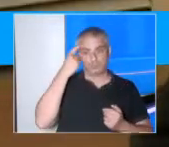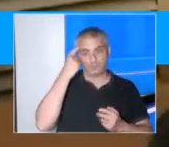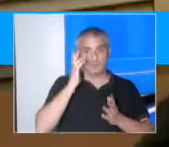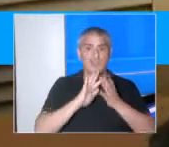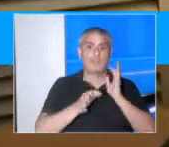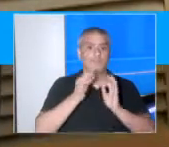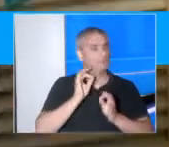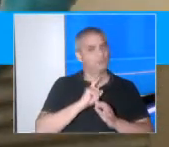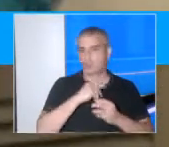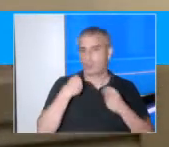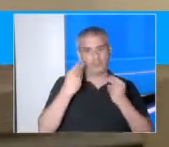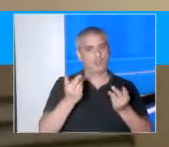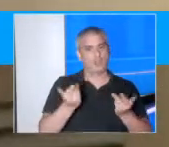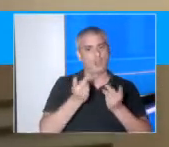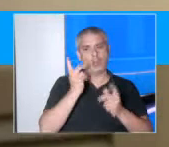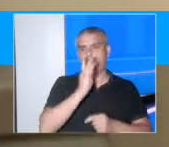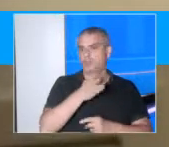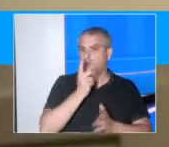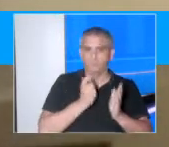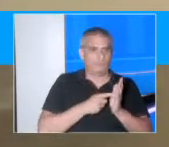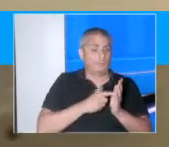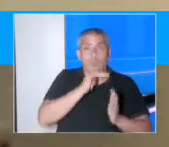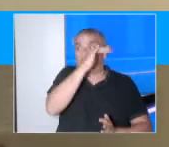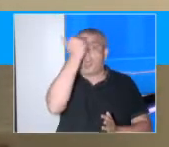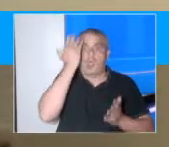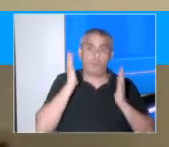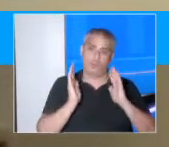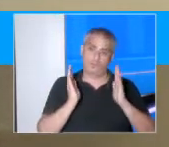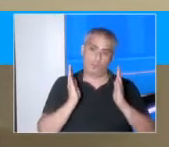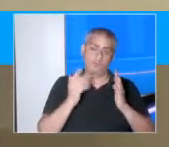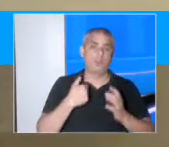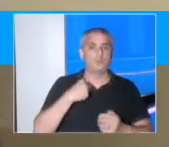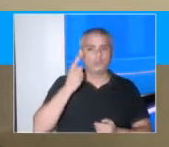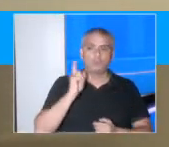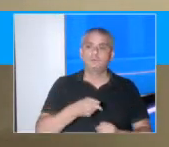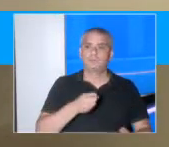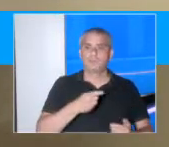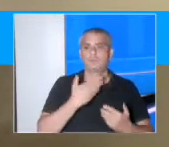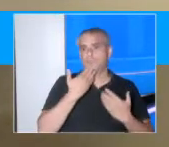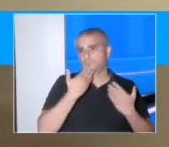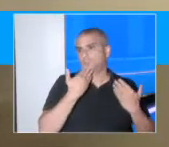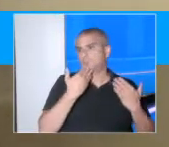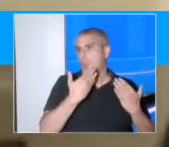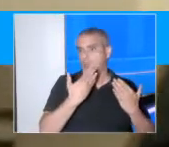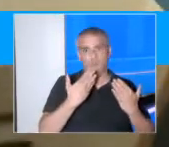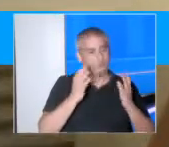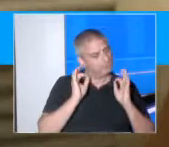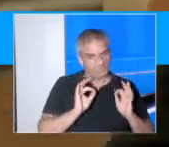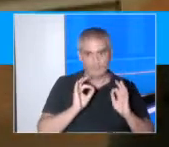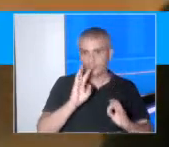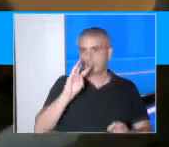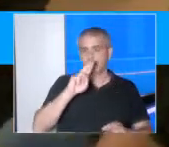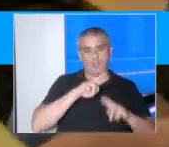שבית המשפט לא יקל בעונשו. הנסיבות פה הן חמורות ביותר. אנחנו צריכים להודות באמת